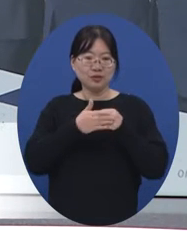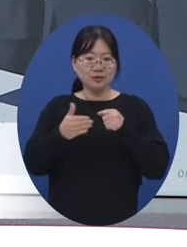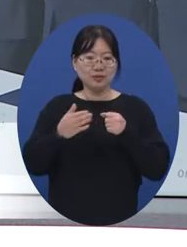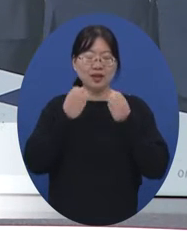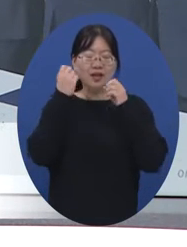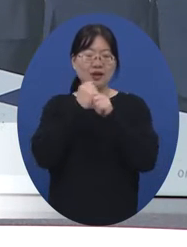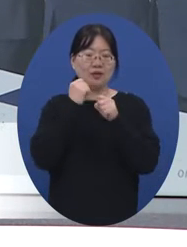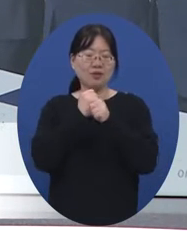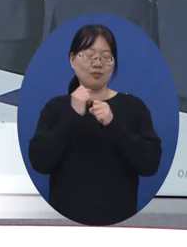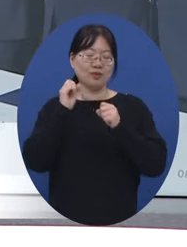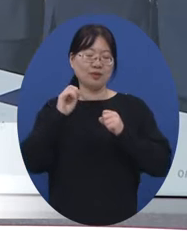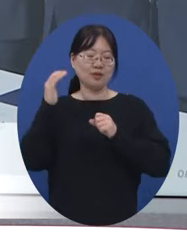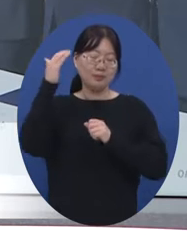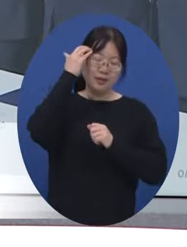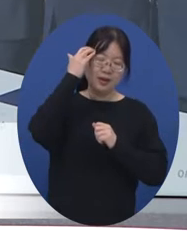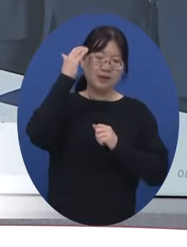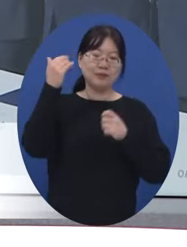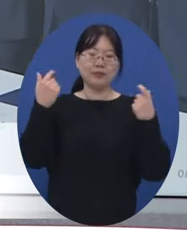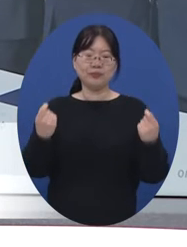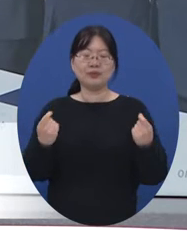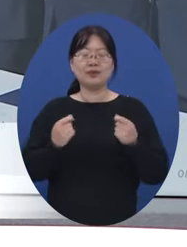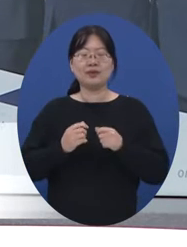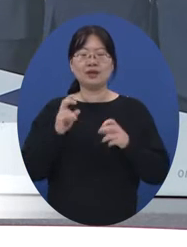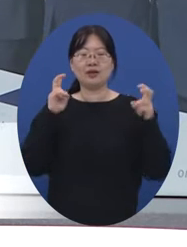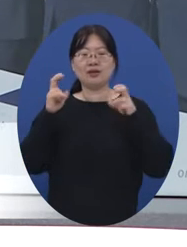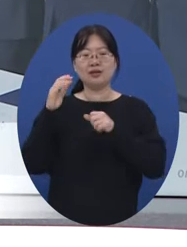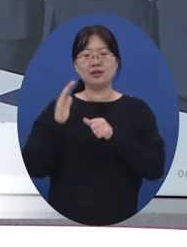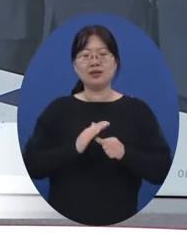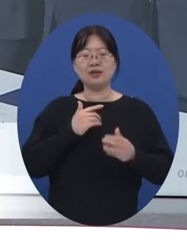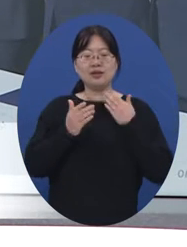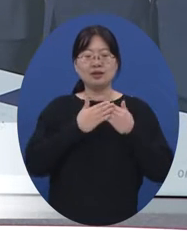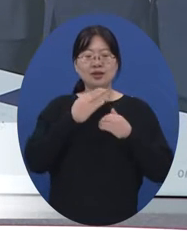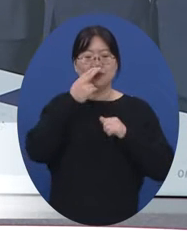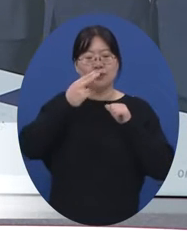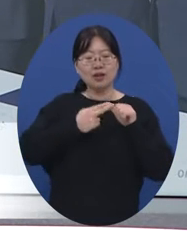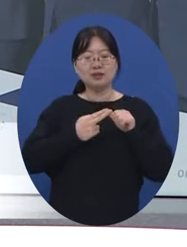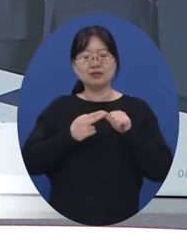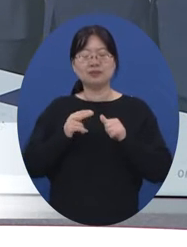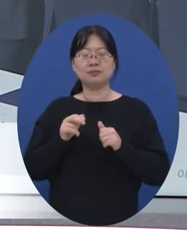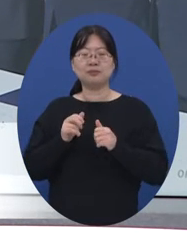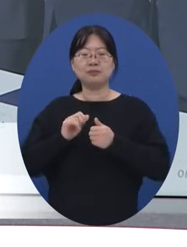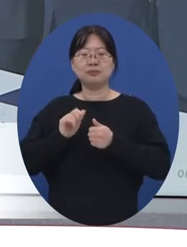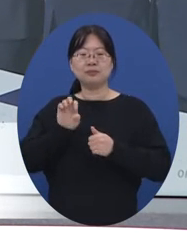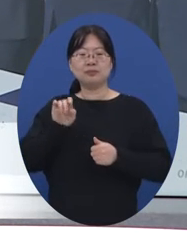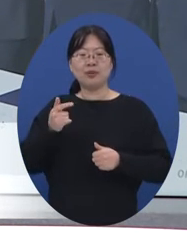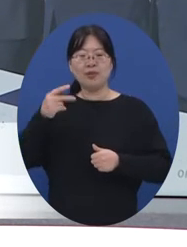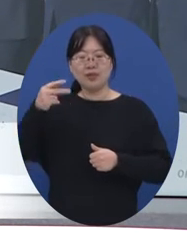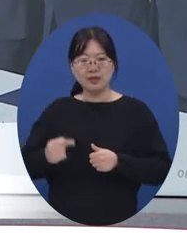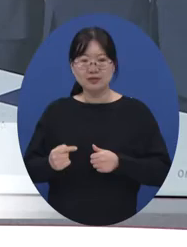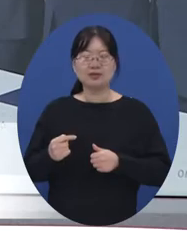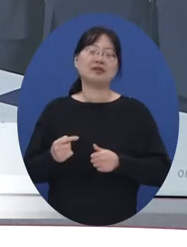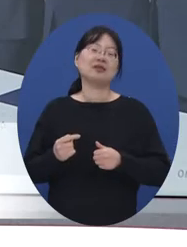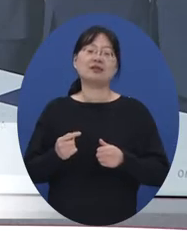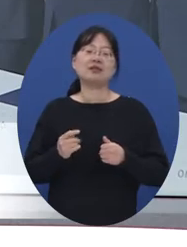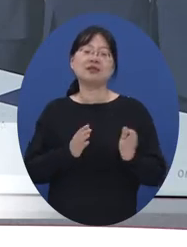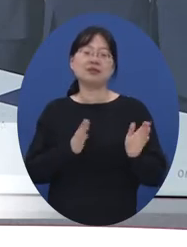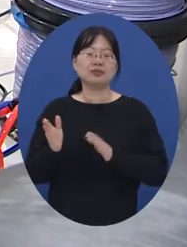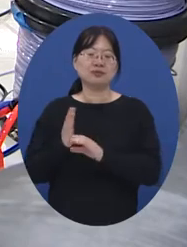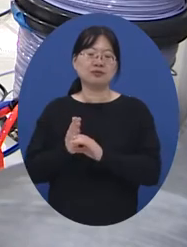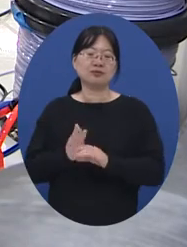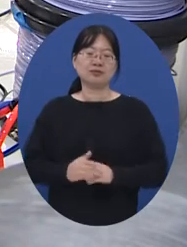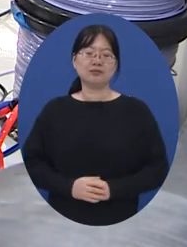건데요. 경희도가 기업의 실패 경험에 투자하는 제도전 펀드를 운영합니다. 자세한 내용 취재했습니다.